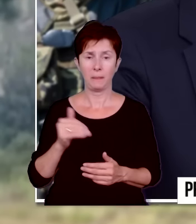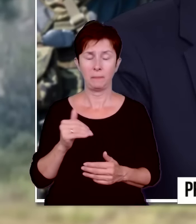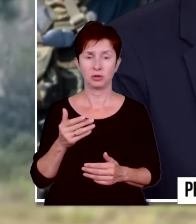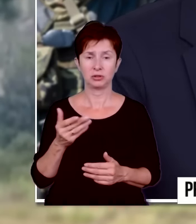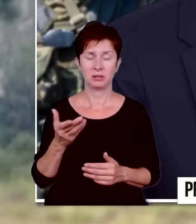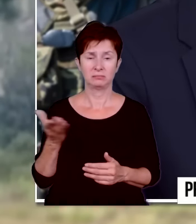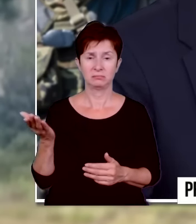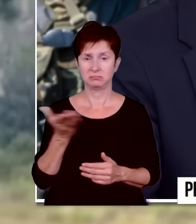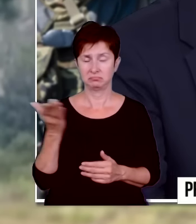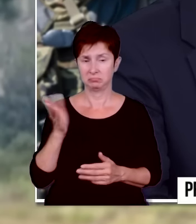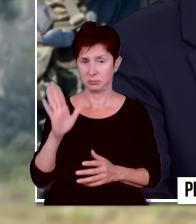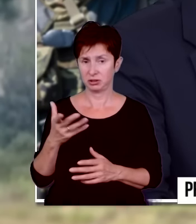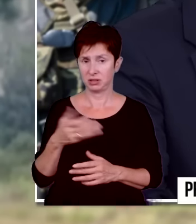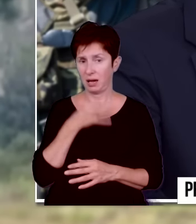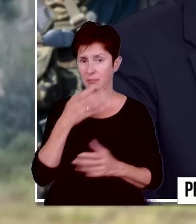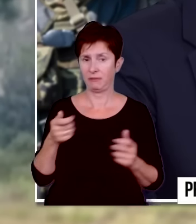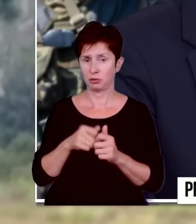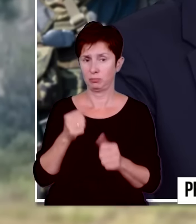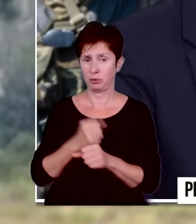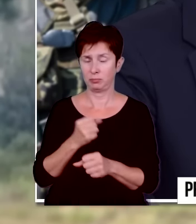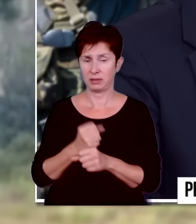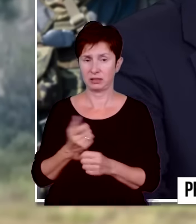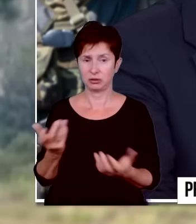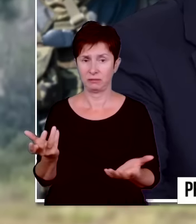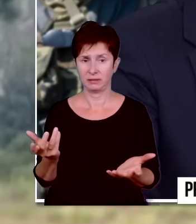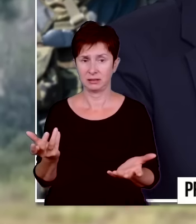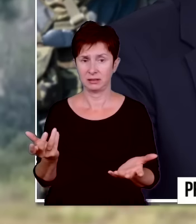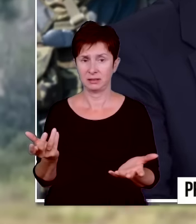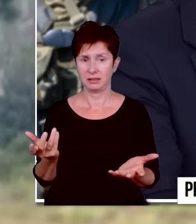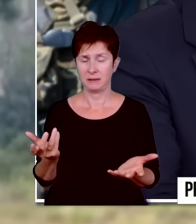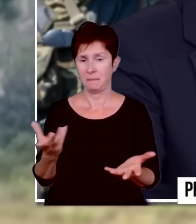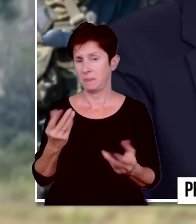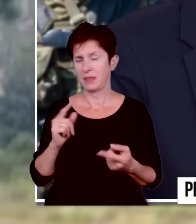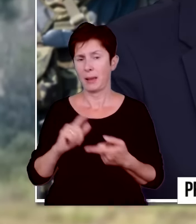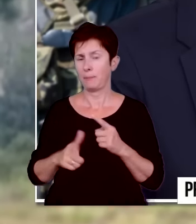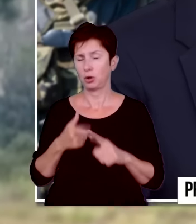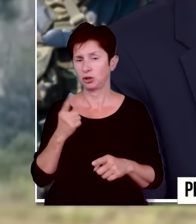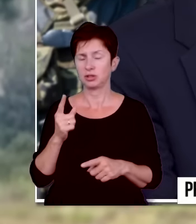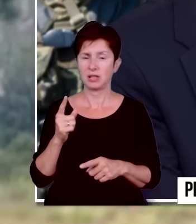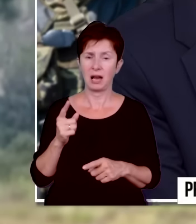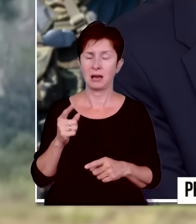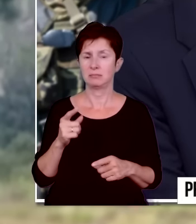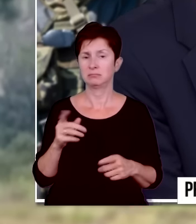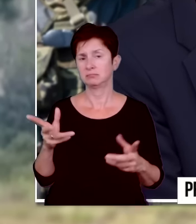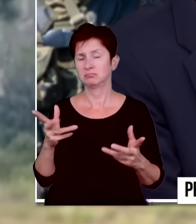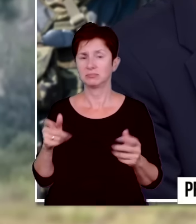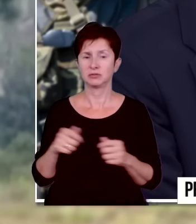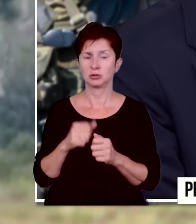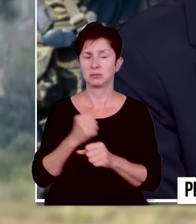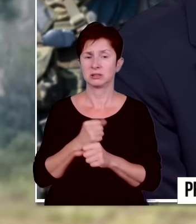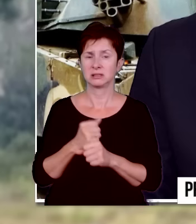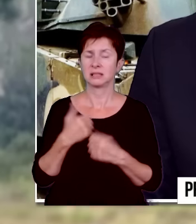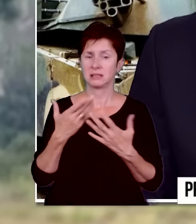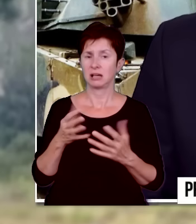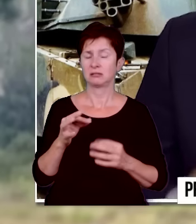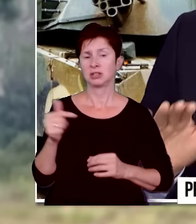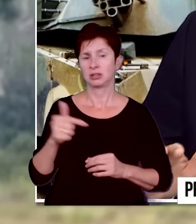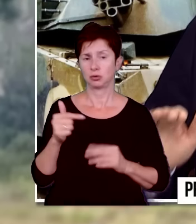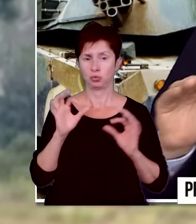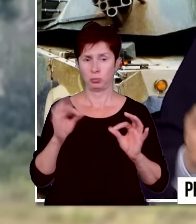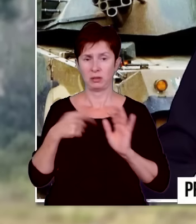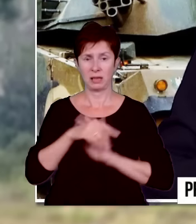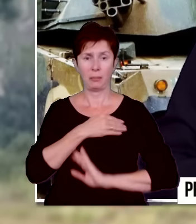wicepremierem że to jest jakieś pole do gry może nie czysto politycznej ale gry na polu zapewnienia interesów polskiej armii